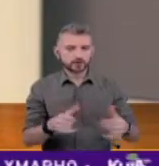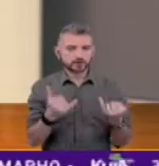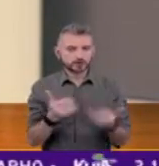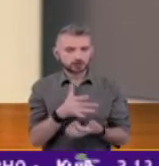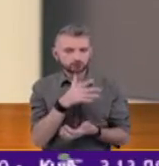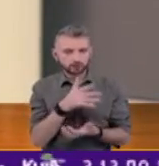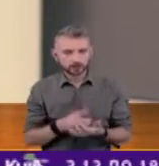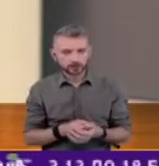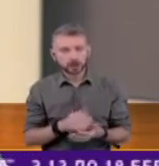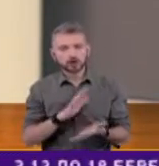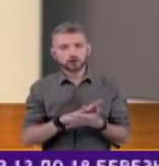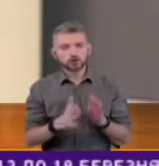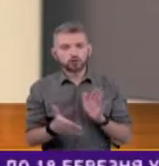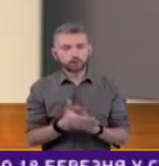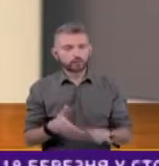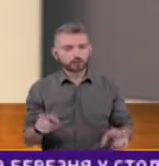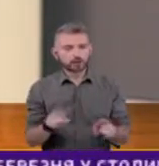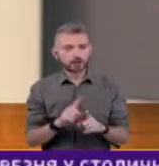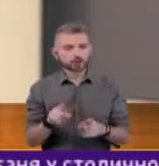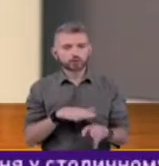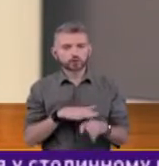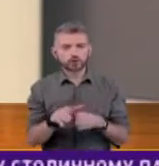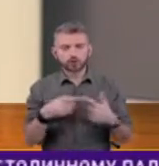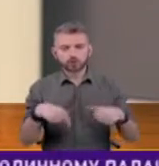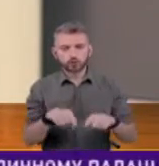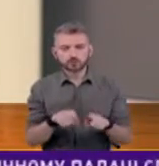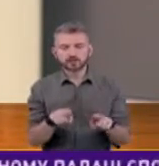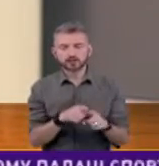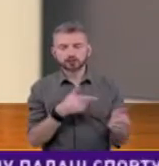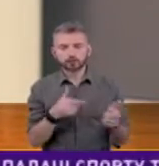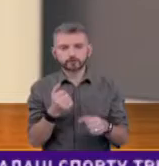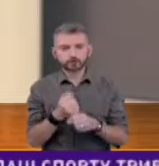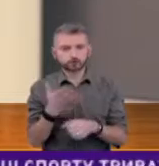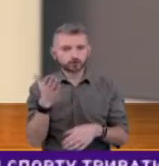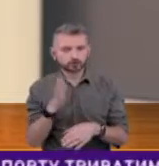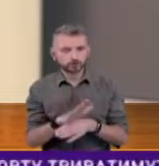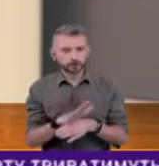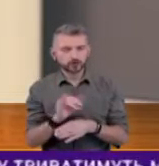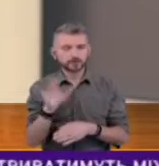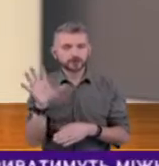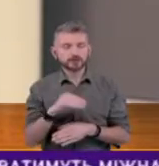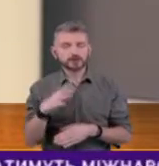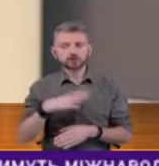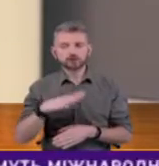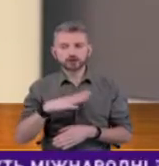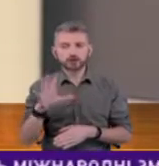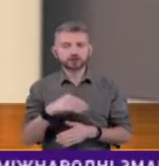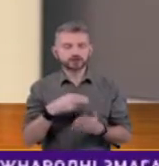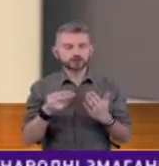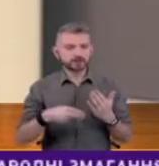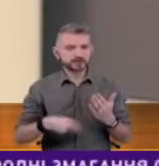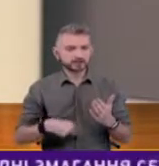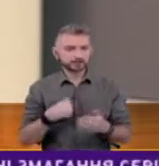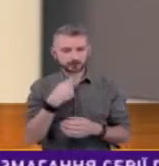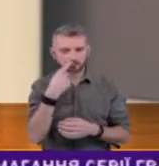момент домовлено таким чином, що виконавчий орган все-таки готовий зробити розпорядження, і всі чекають всіх віз. Я